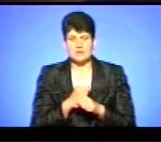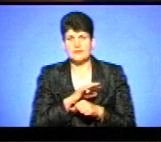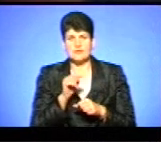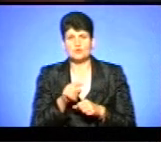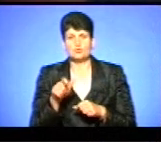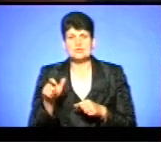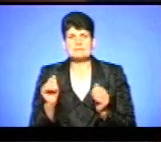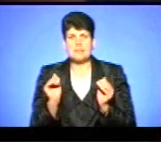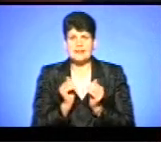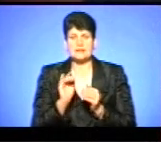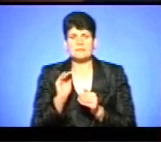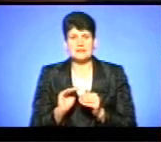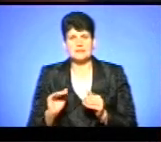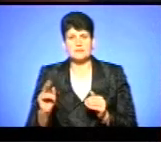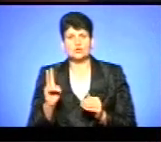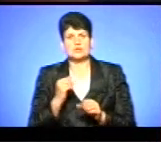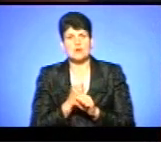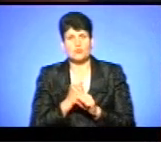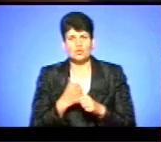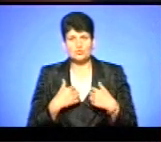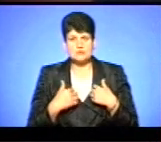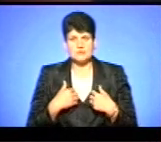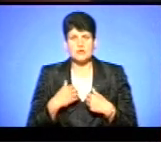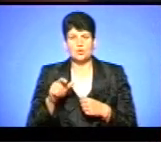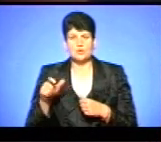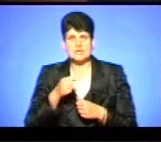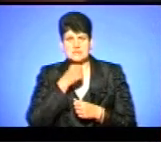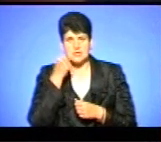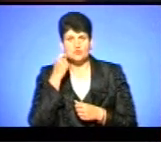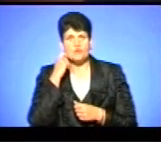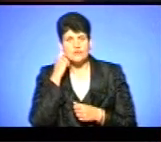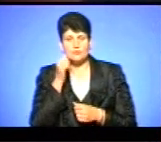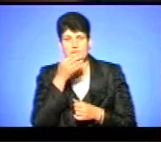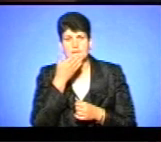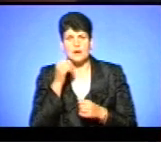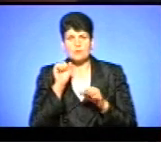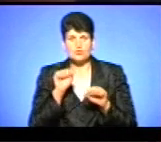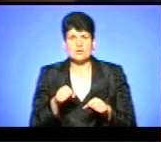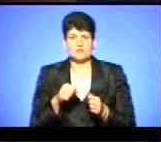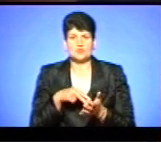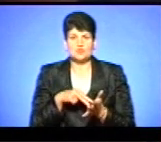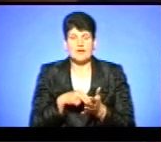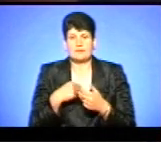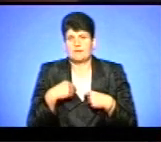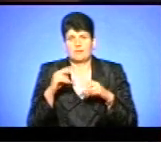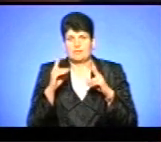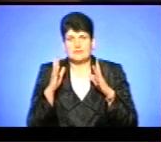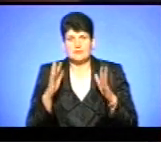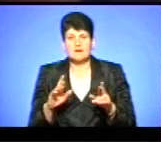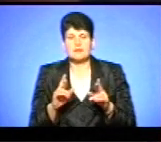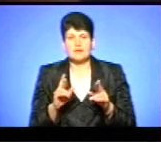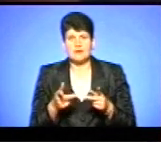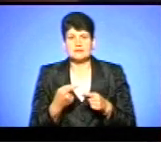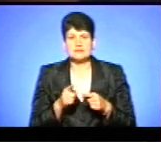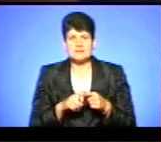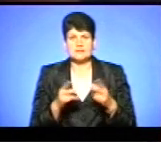маленькими дітьми, хтось на роботу, старші люди похилого віку, що вони не мають змоги стояти, ну то я не знаю, якось мали б це